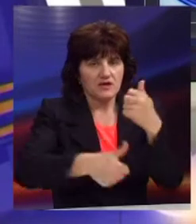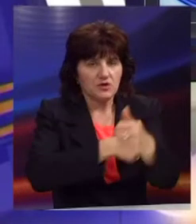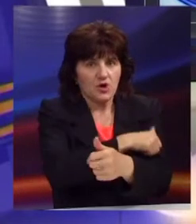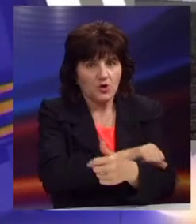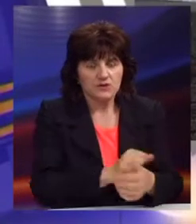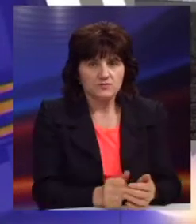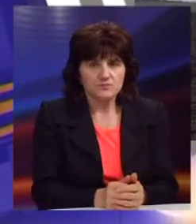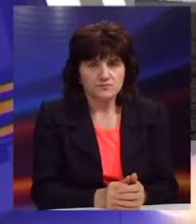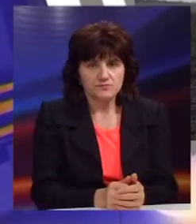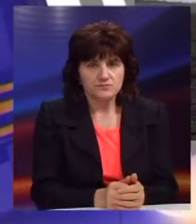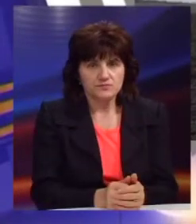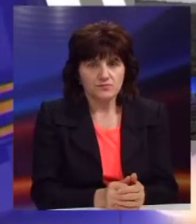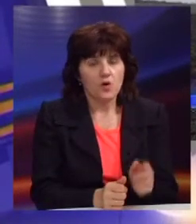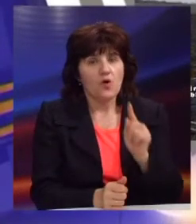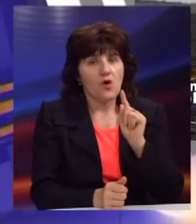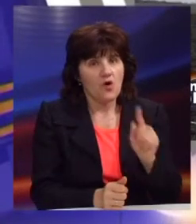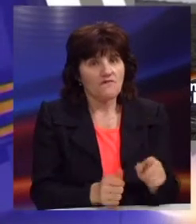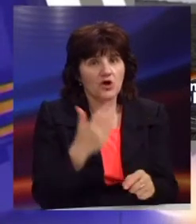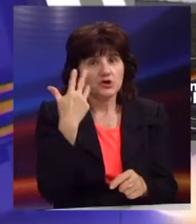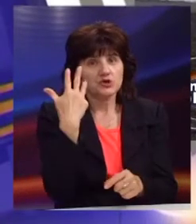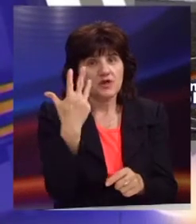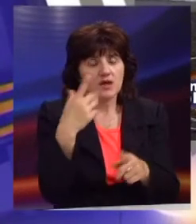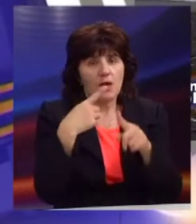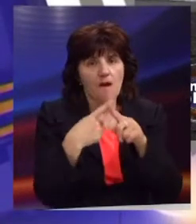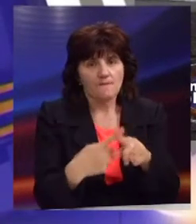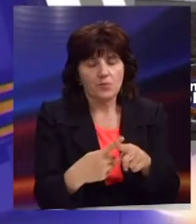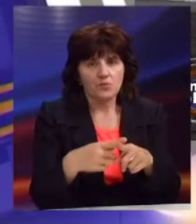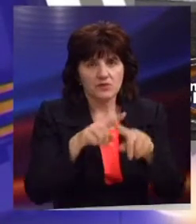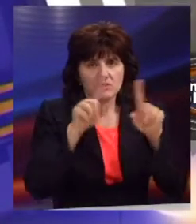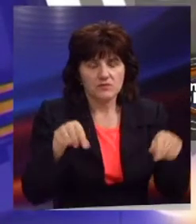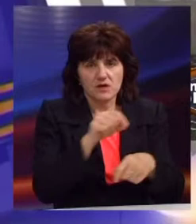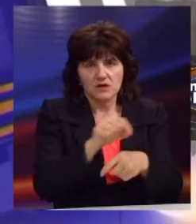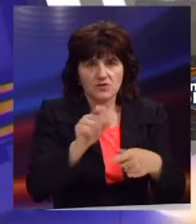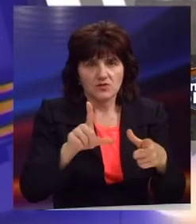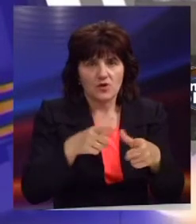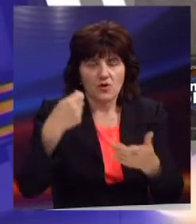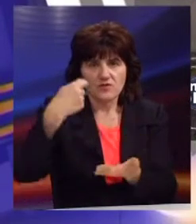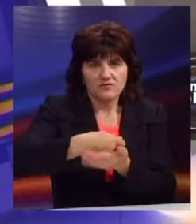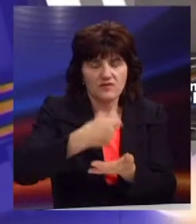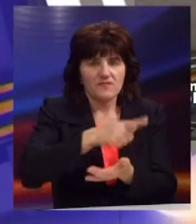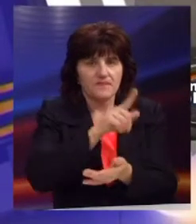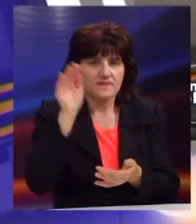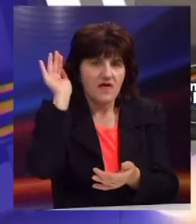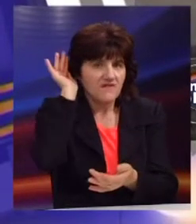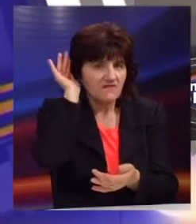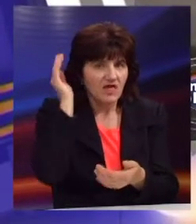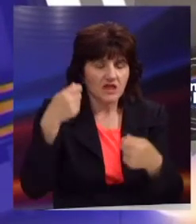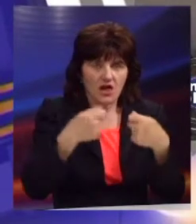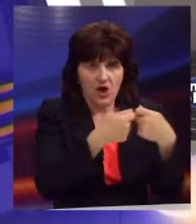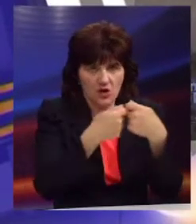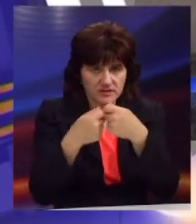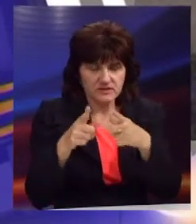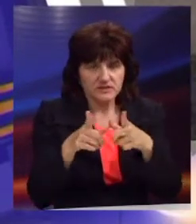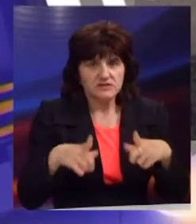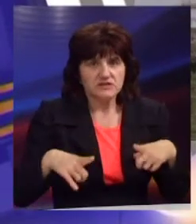godine. Ovo je četvrti put da grad raspisuje konkurs za sufinansiranje nevladinih organizacija iz